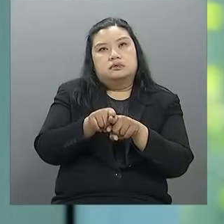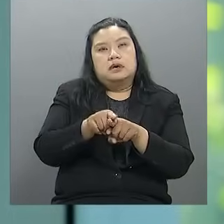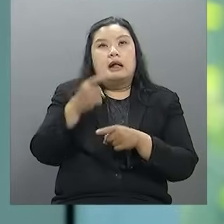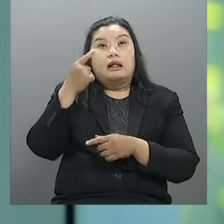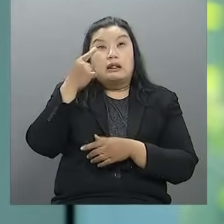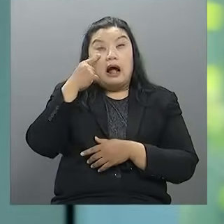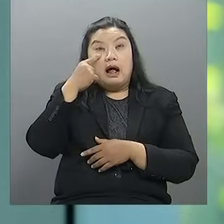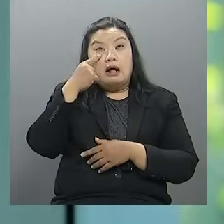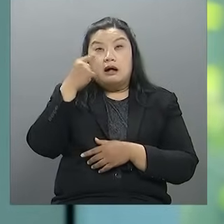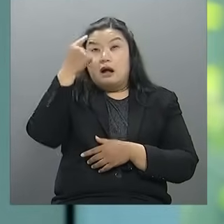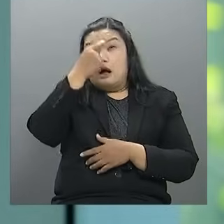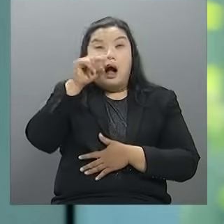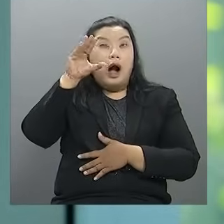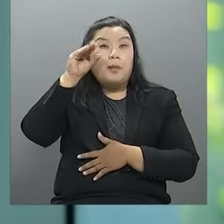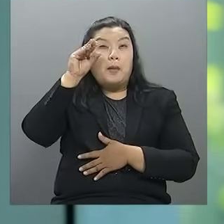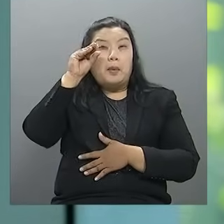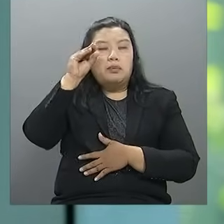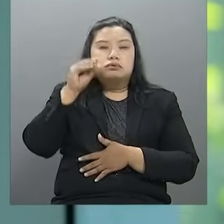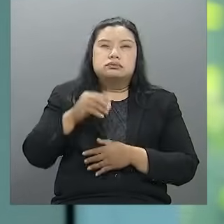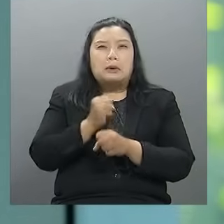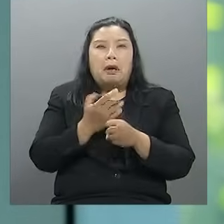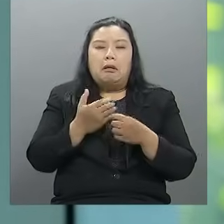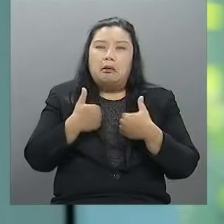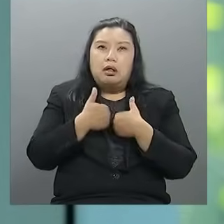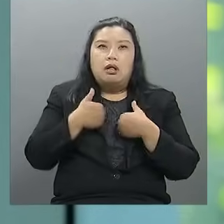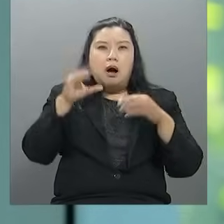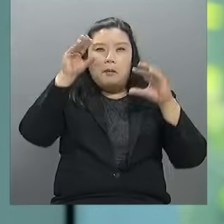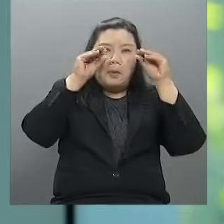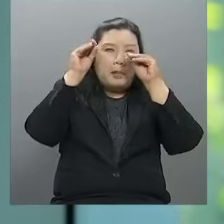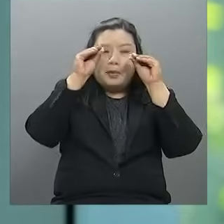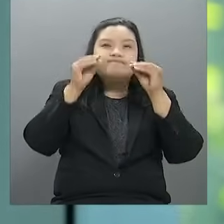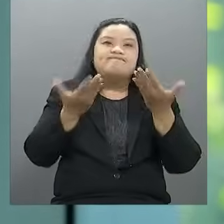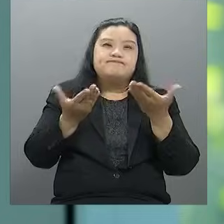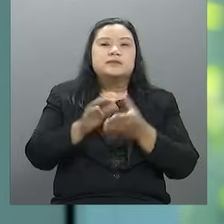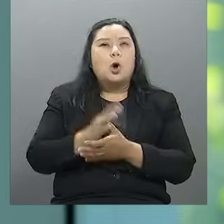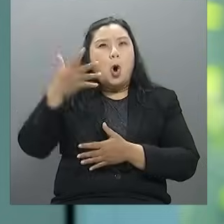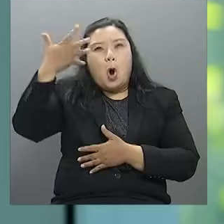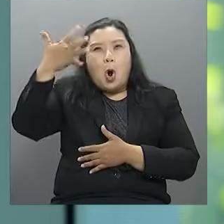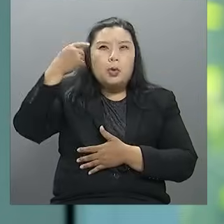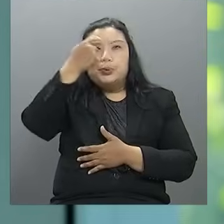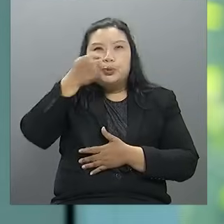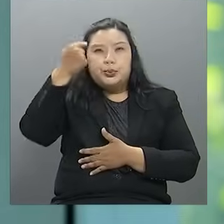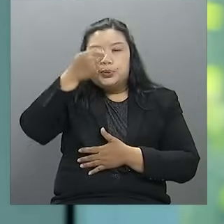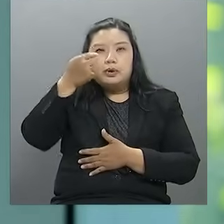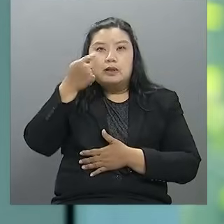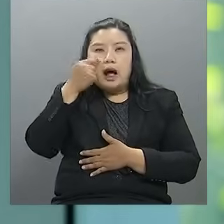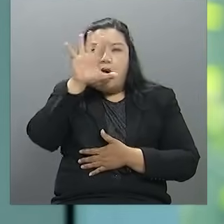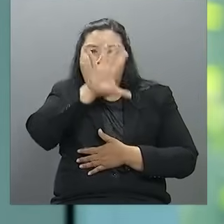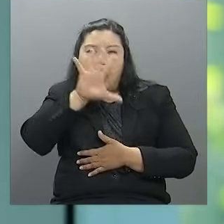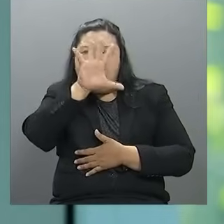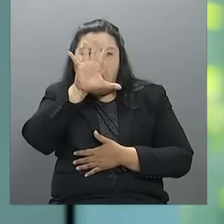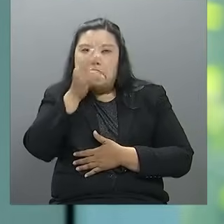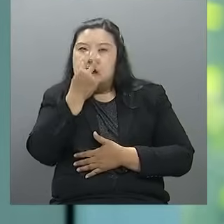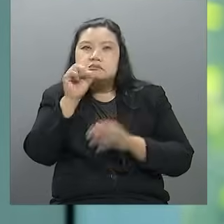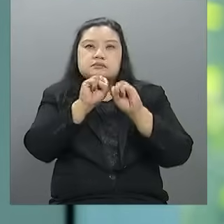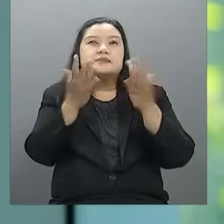ๆบทีมัก็ทำงานหนเกนไปแลบกัมความร้อนมอะไรอีกนะคะกเลยทำให้เขาเรีกวาตามันพล่ากปลาลงไปใช้ครัแล้แบบนี้ถาเรา